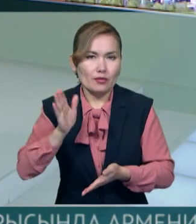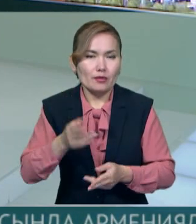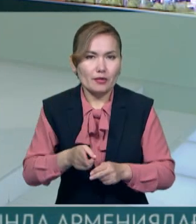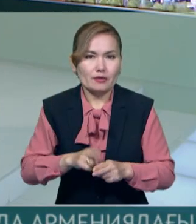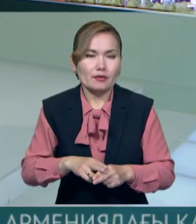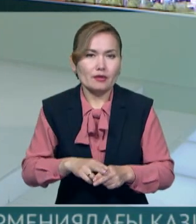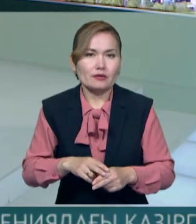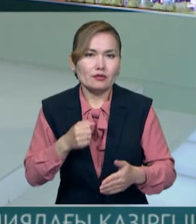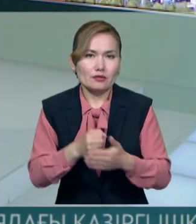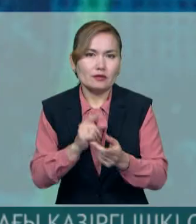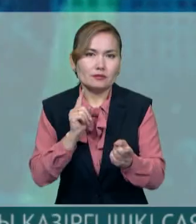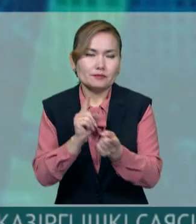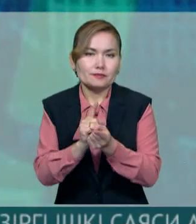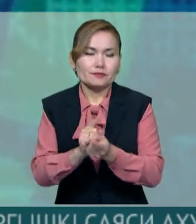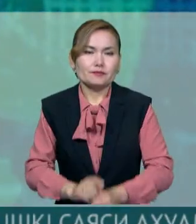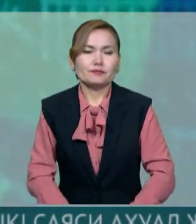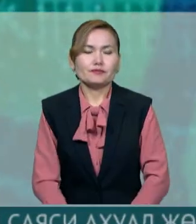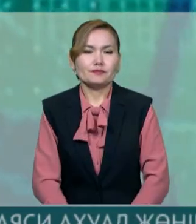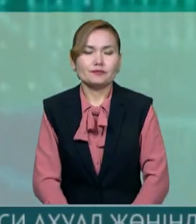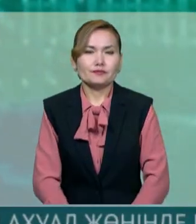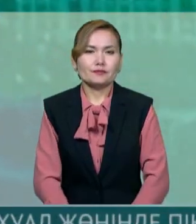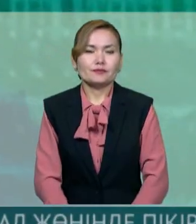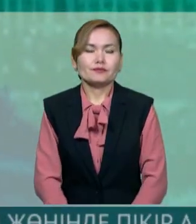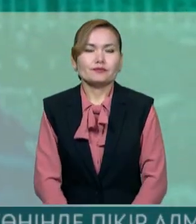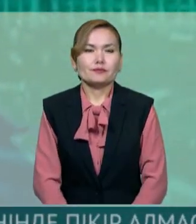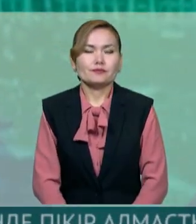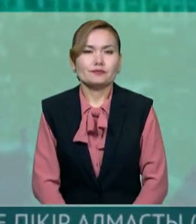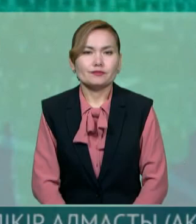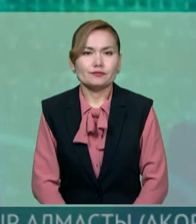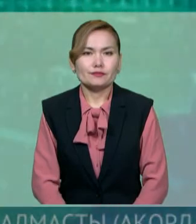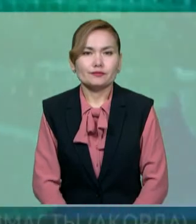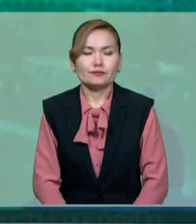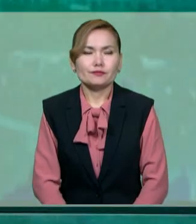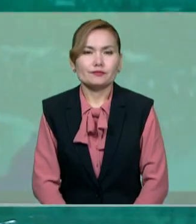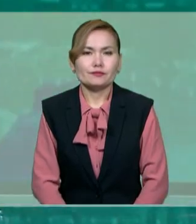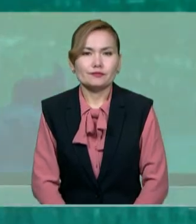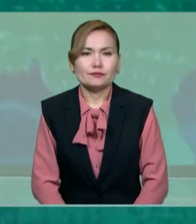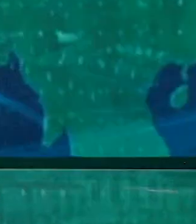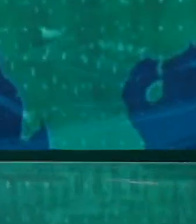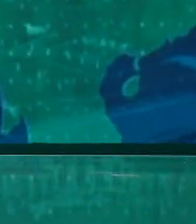Руслан Оспан жүргізеді. Ал мен сіздермен қоштасамын, келесі эфирде жүздескенше.